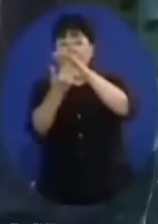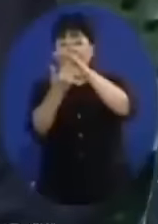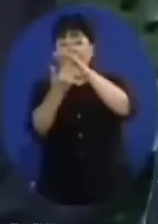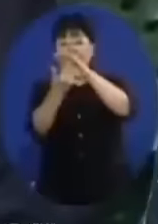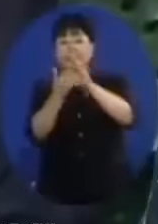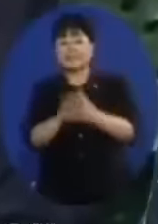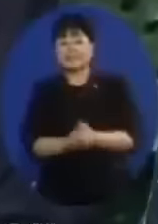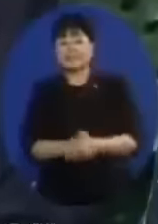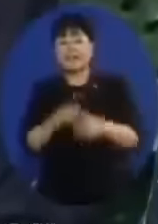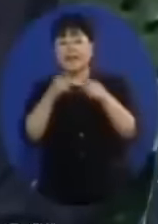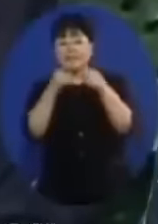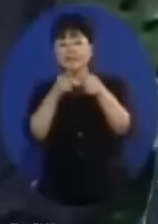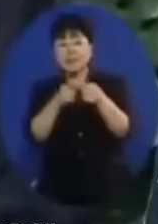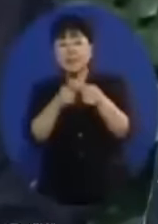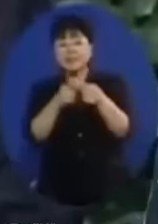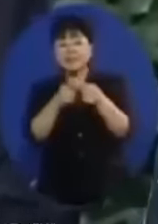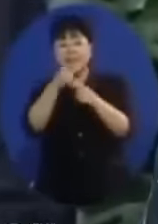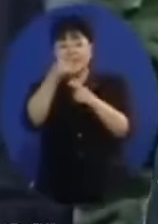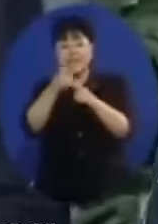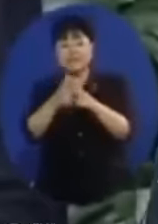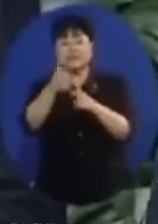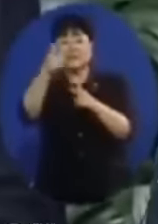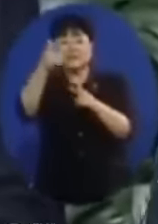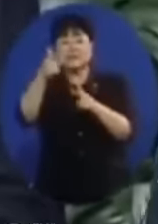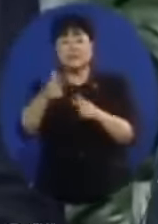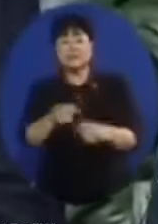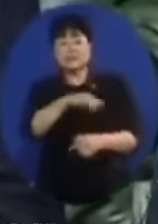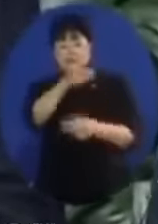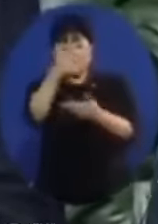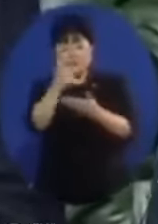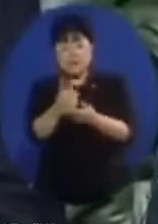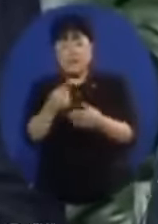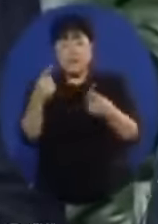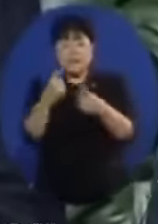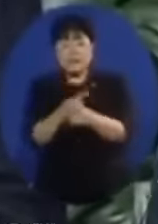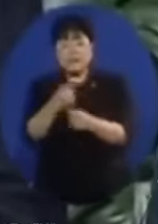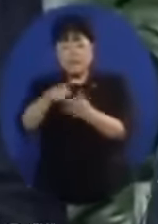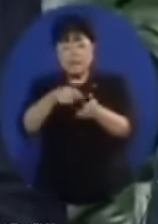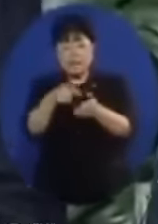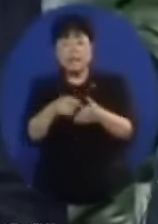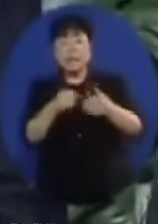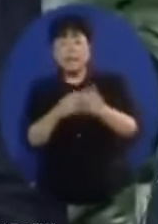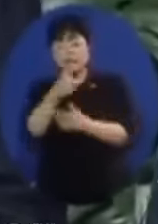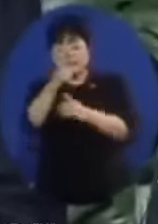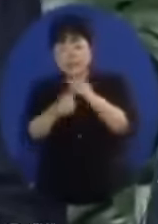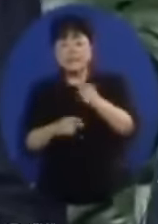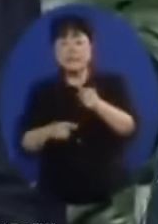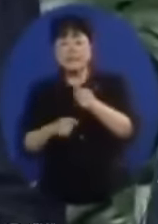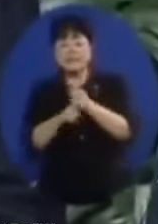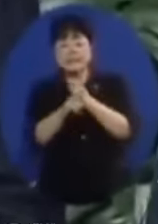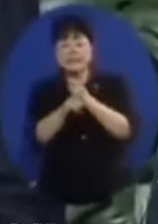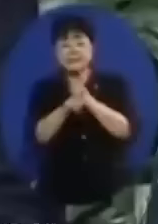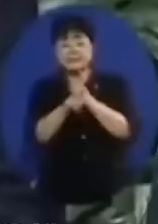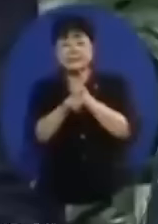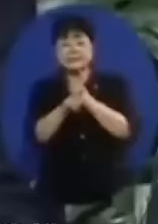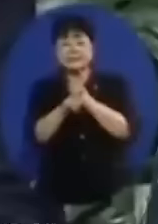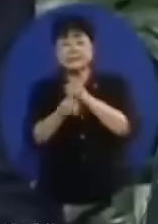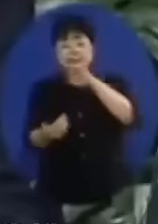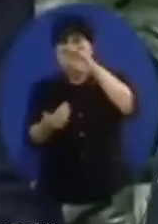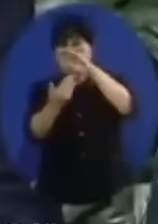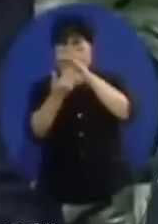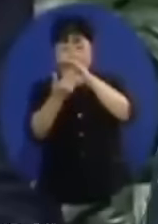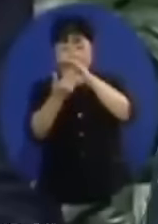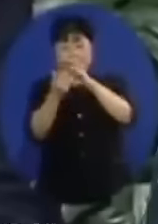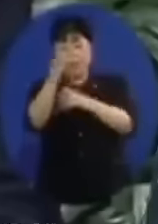말했습니다. 첫째는 예수님이 우리 죄를 대신 갚으심으로 하나님의 뜻을